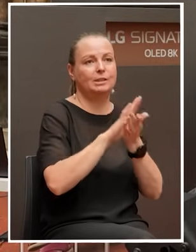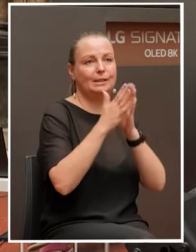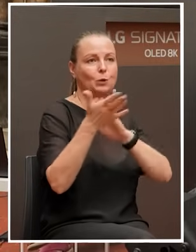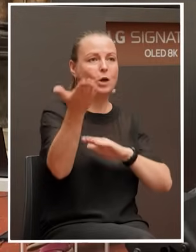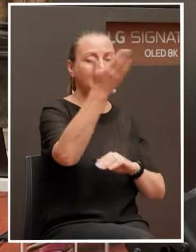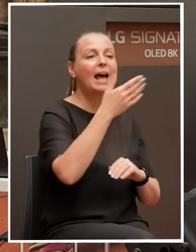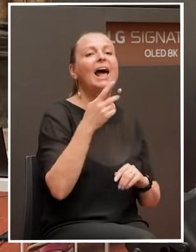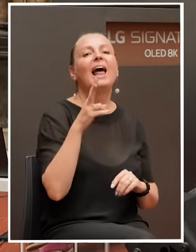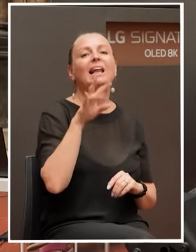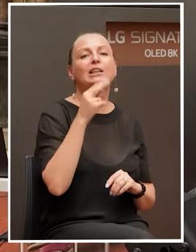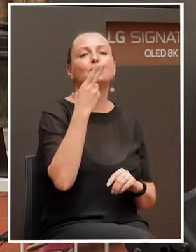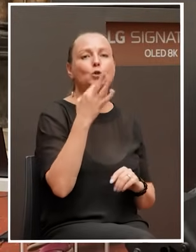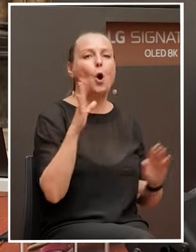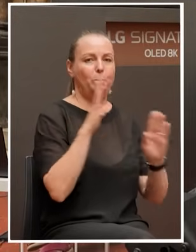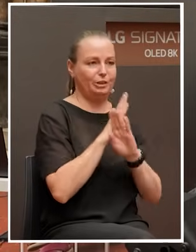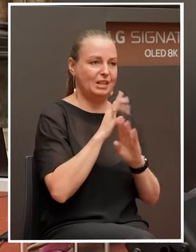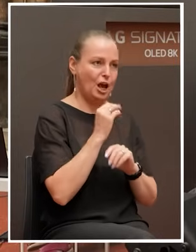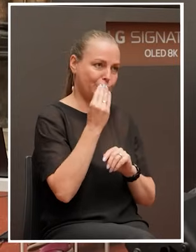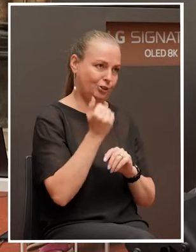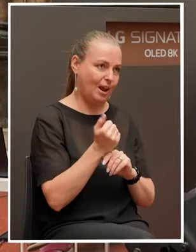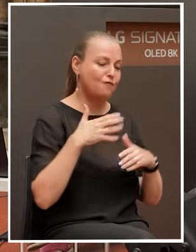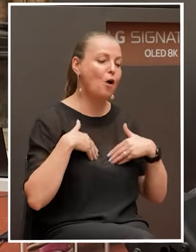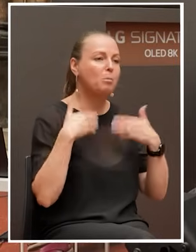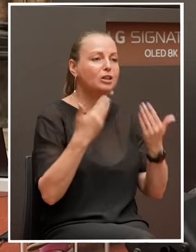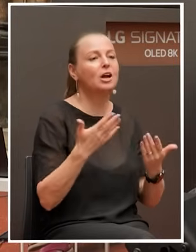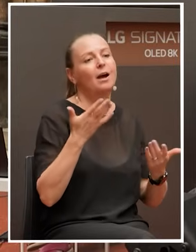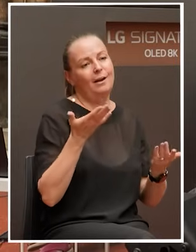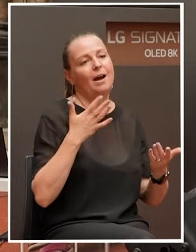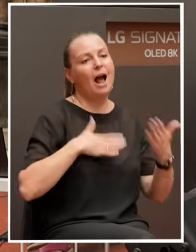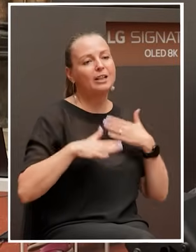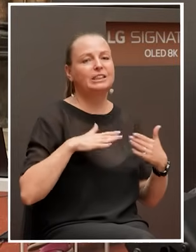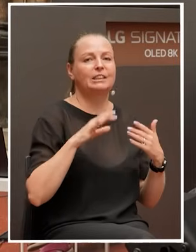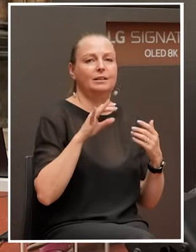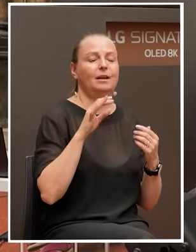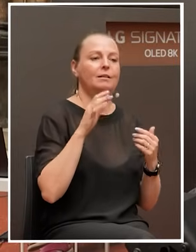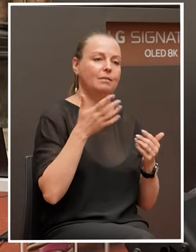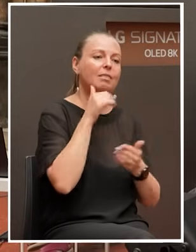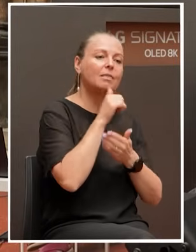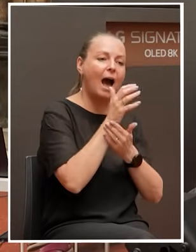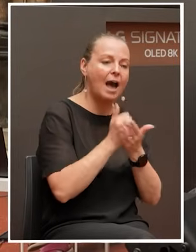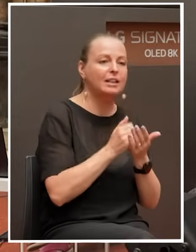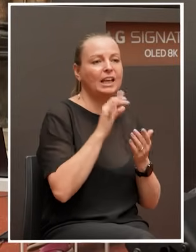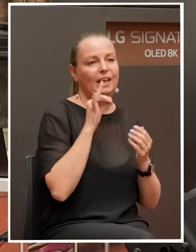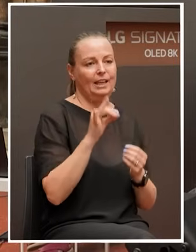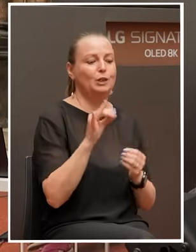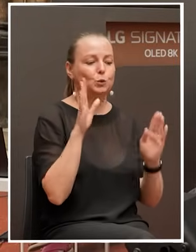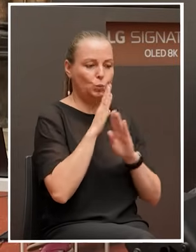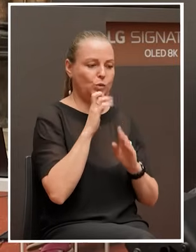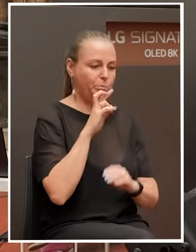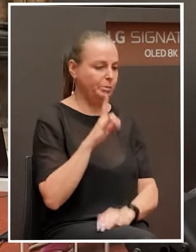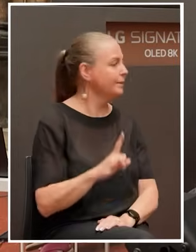лица пейзажа, воплощение радости и отчаяния, тайны и судьбы. Красиво пишет.